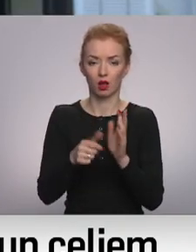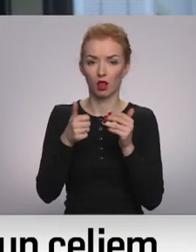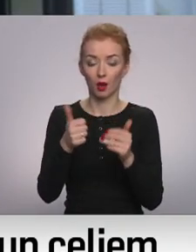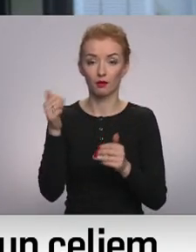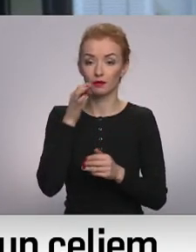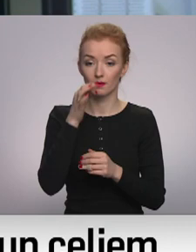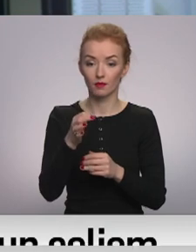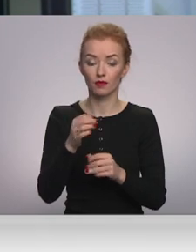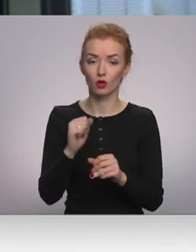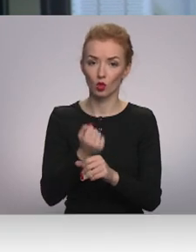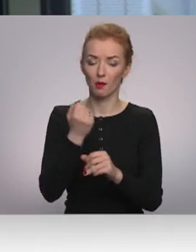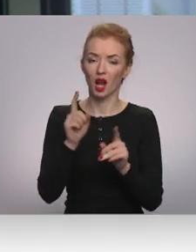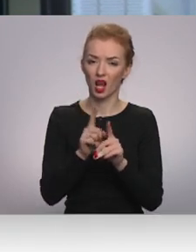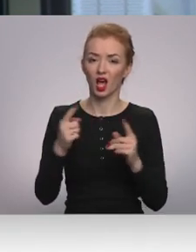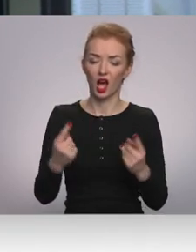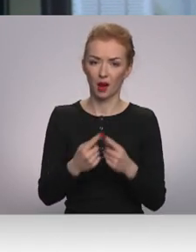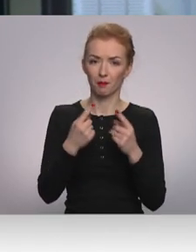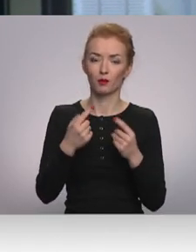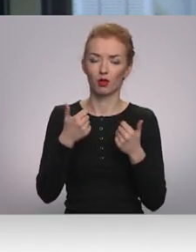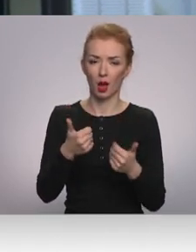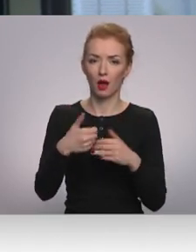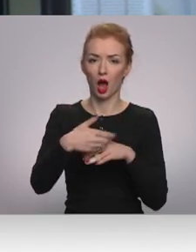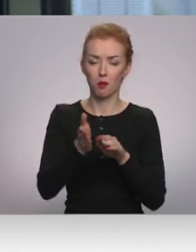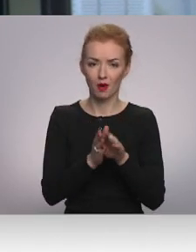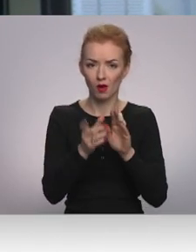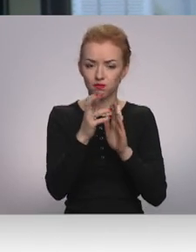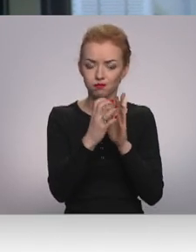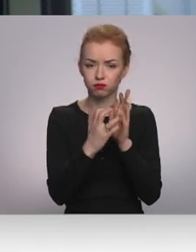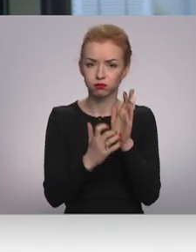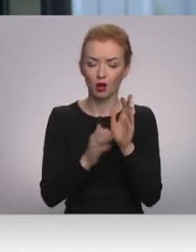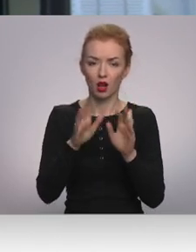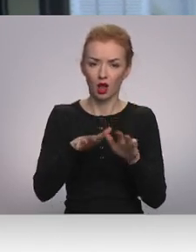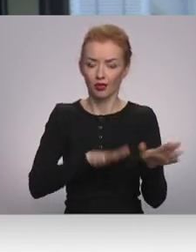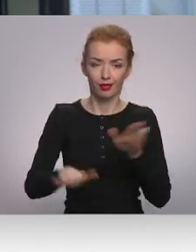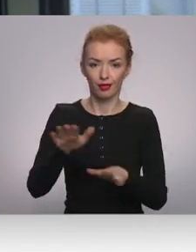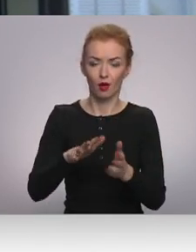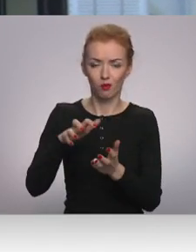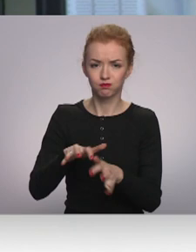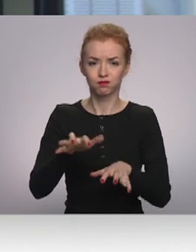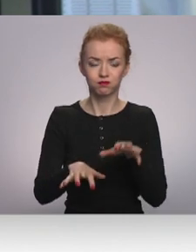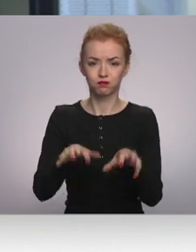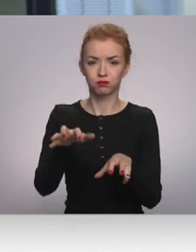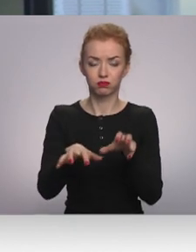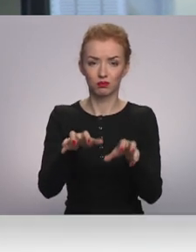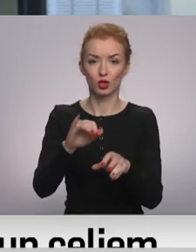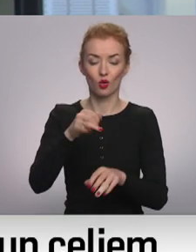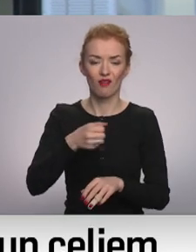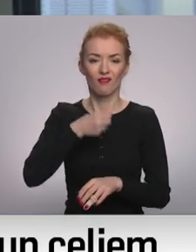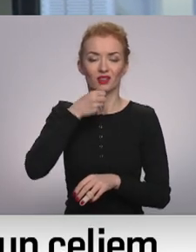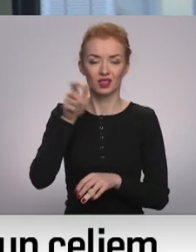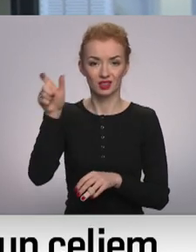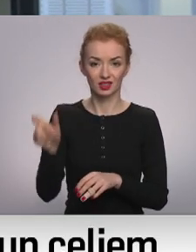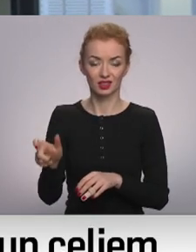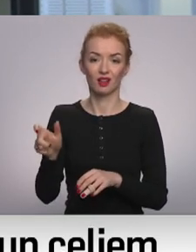ir tomēr apavier labu protektoru vai nesleidiet uz zīmes apavi, ka ir vecoks cilvēks, nu,